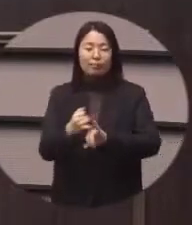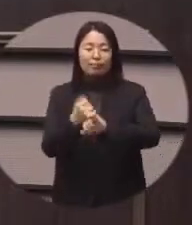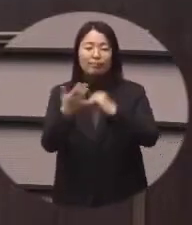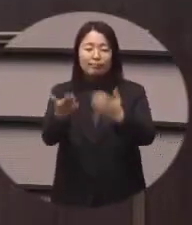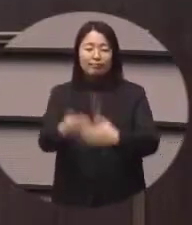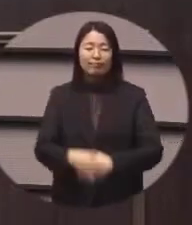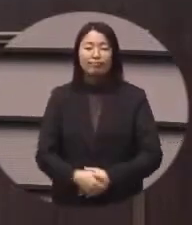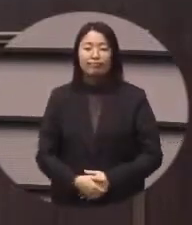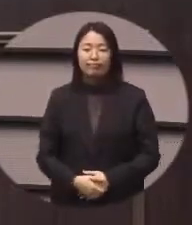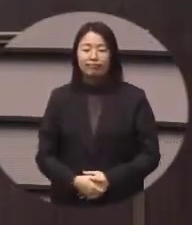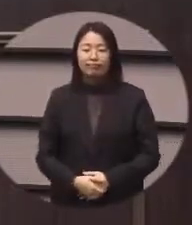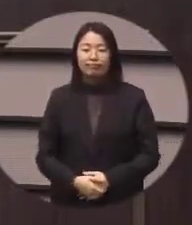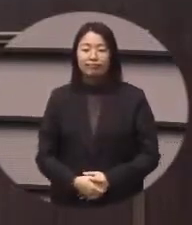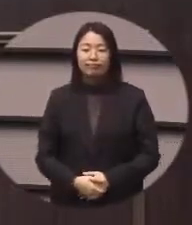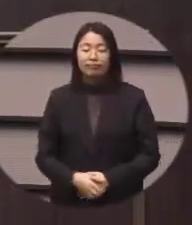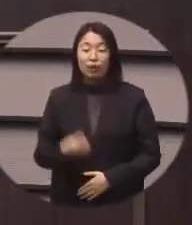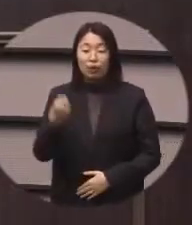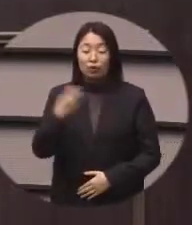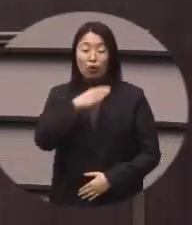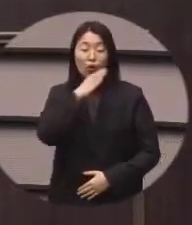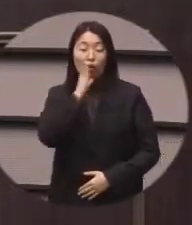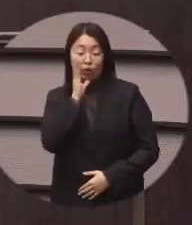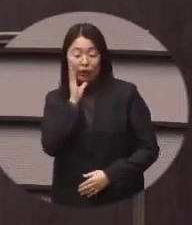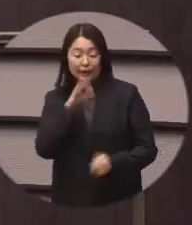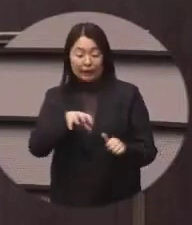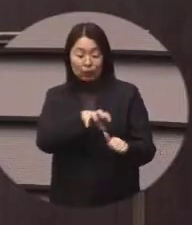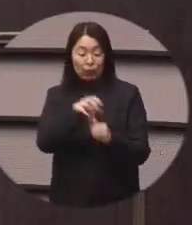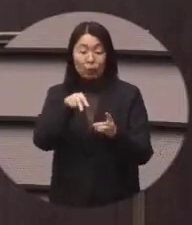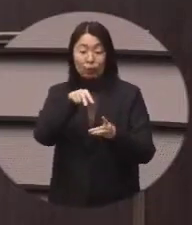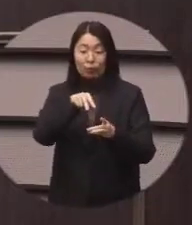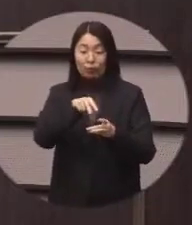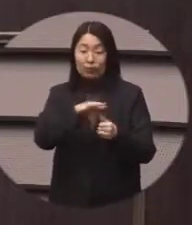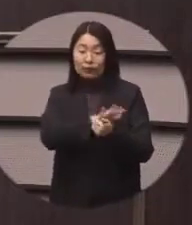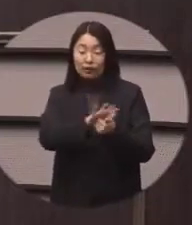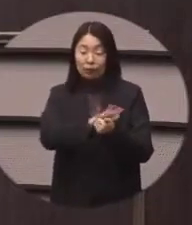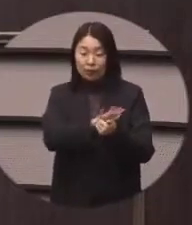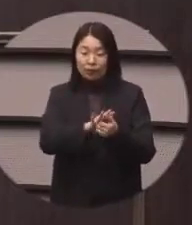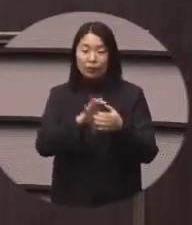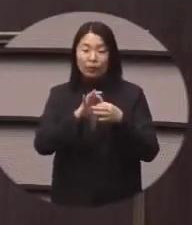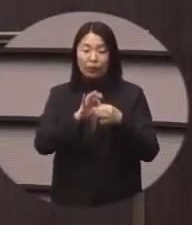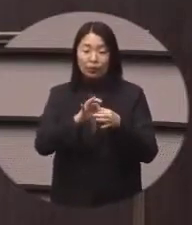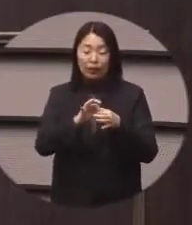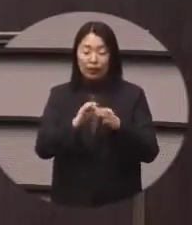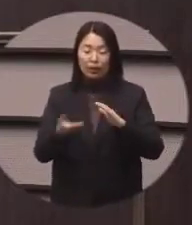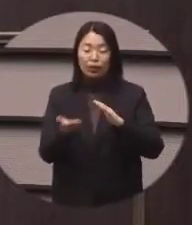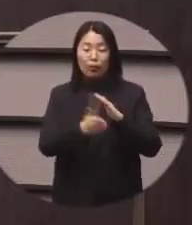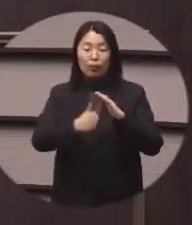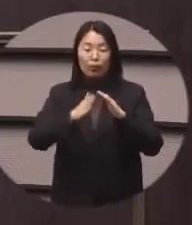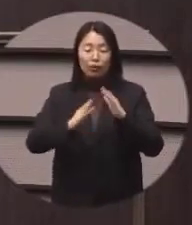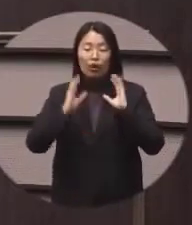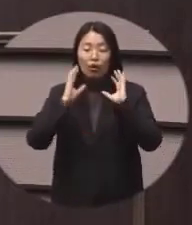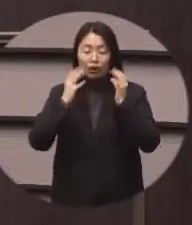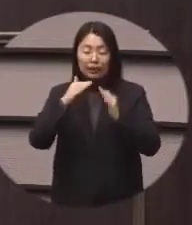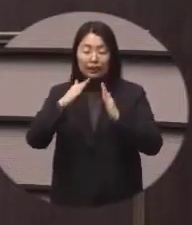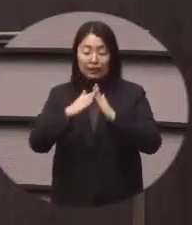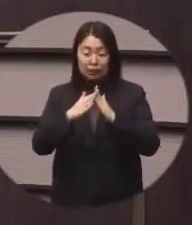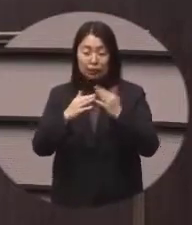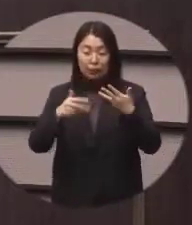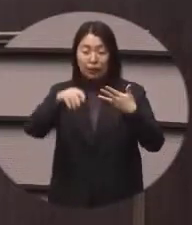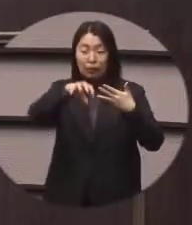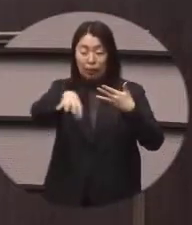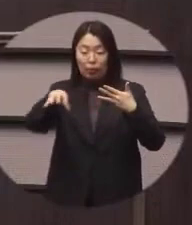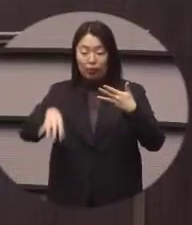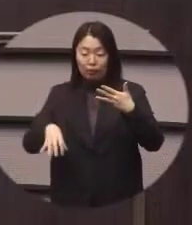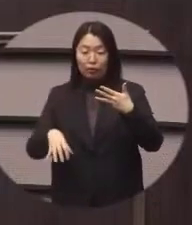질 높은 보육 서비스와 돌봄 공백 해소를 위해 국공립 어린이집 8개소와 돌봄센터